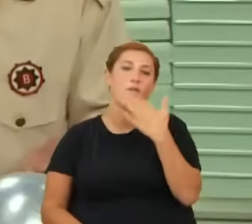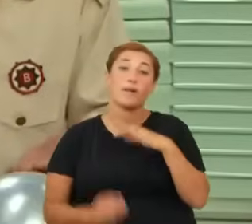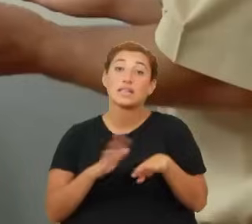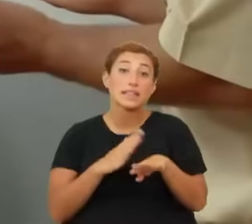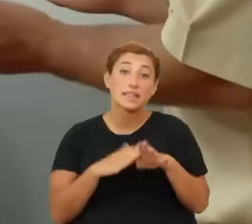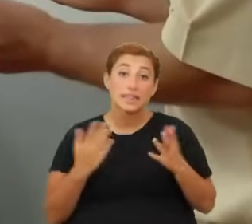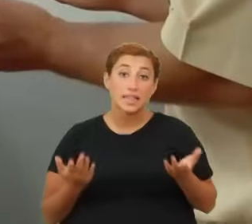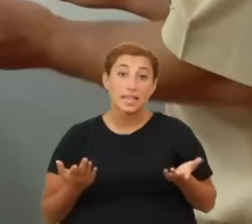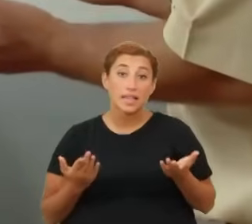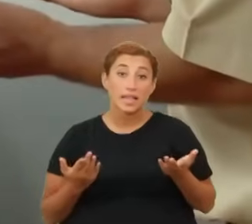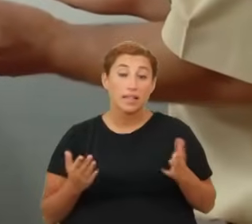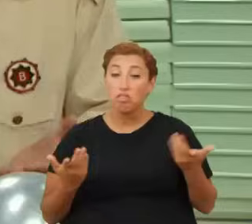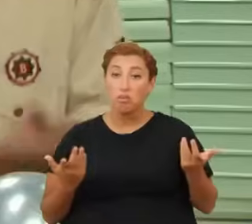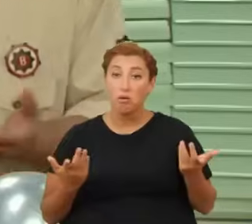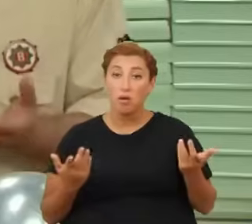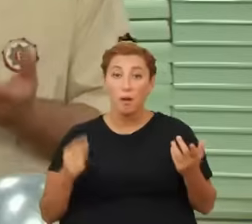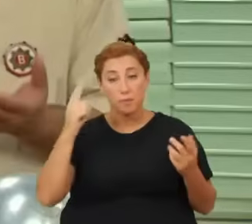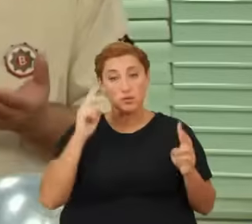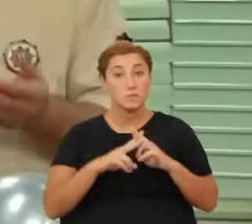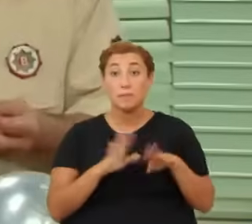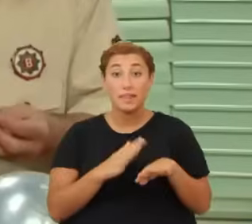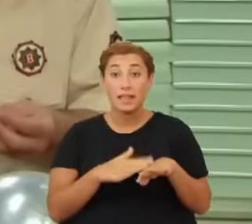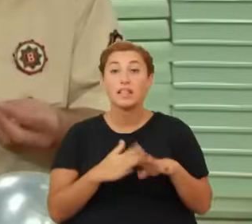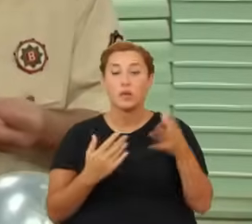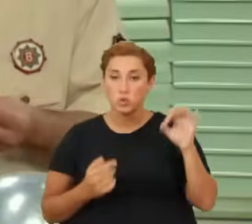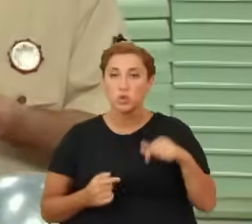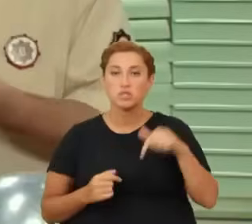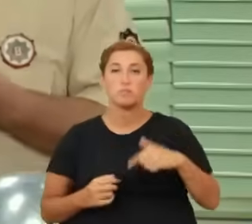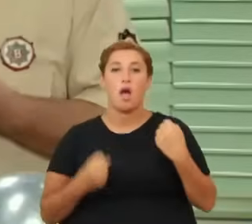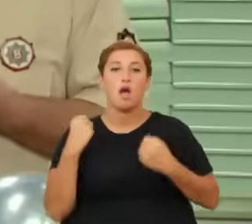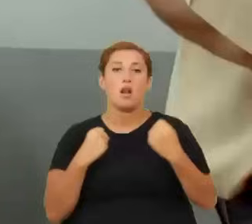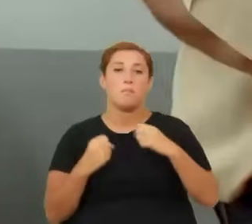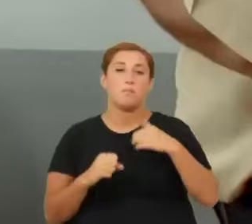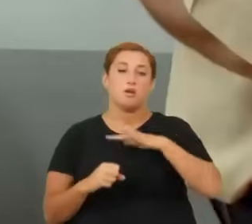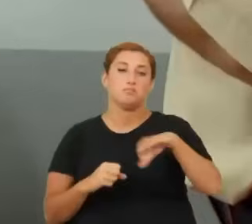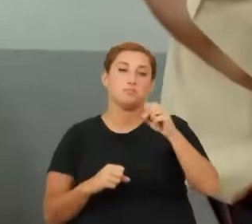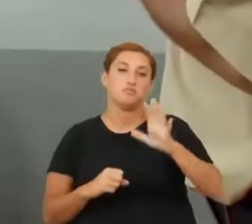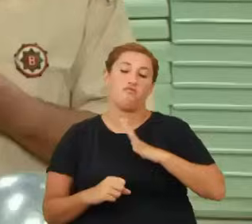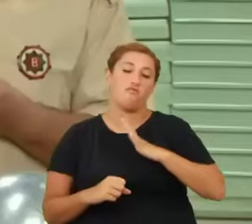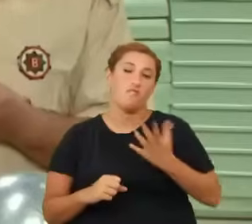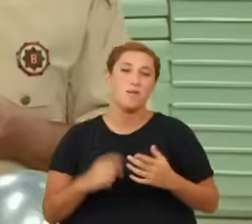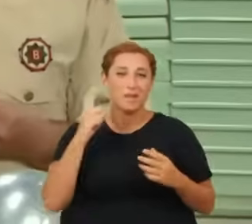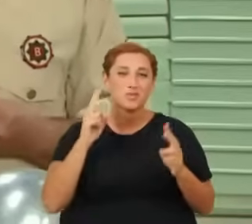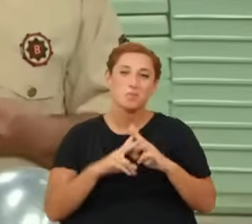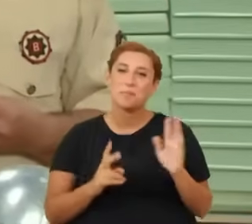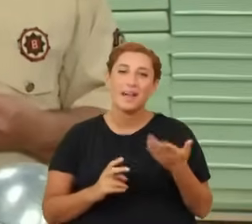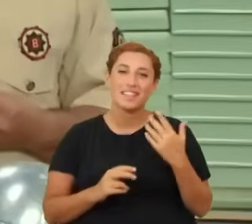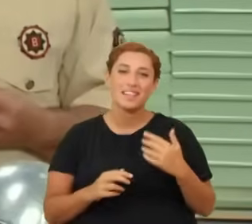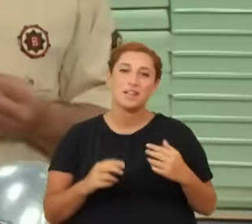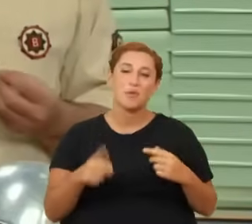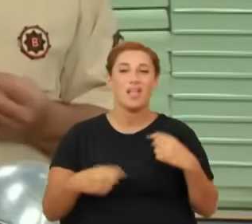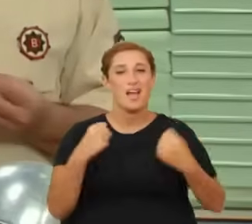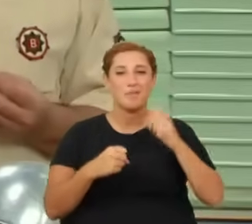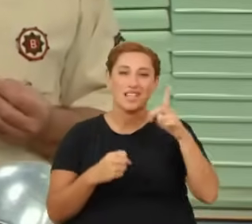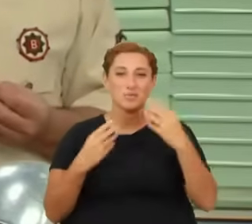Niye? Niye? Başkomiserim niye? Niye? Çünkü artık karakolumuzun arabası var. Başkomiserim hani bana de